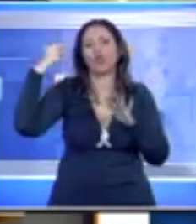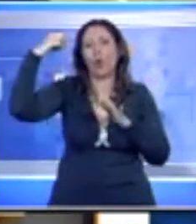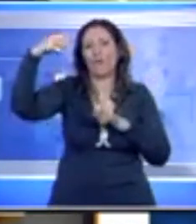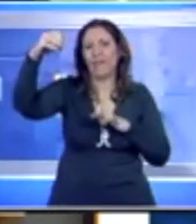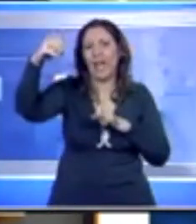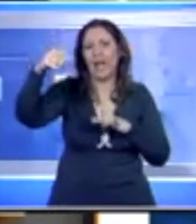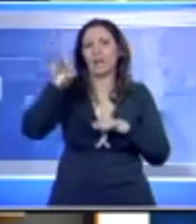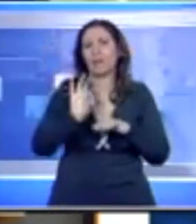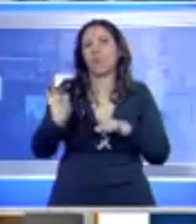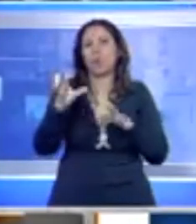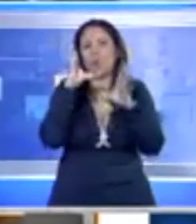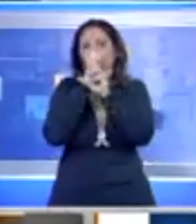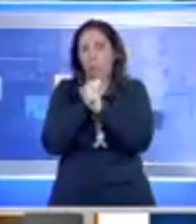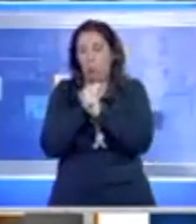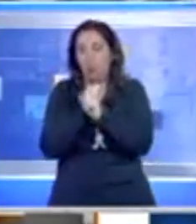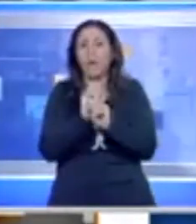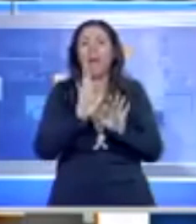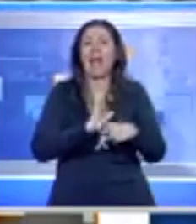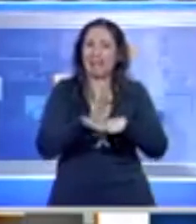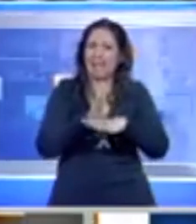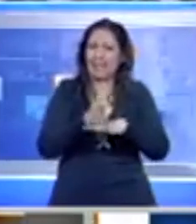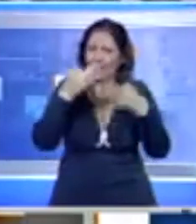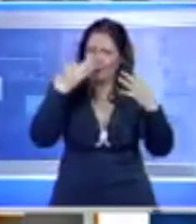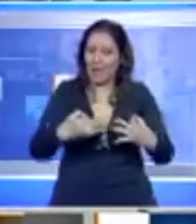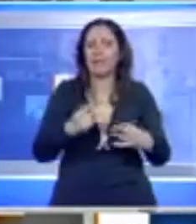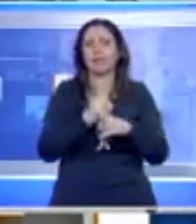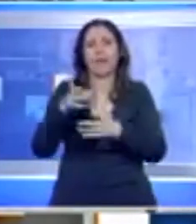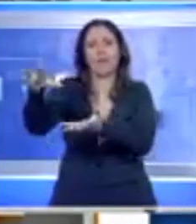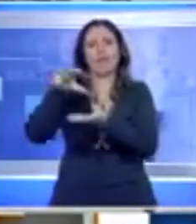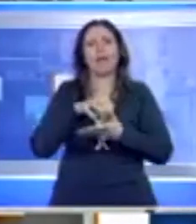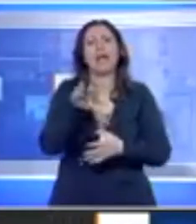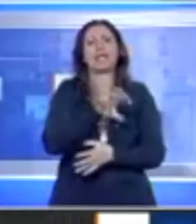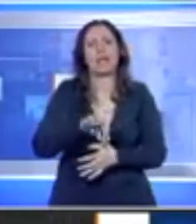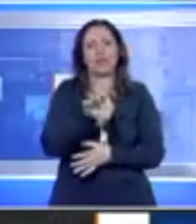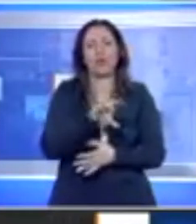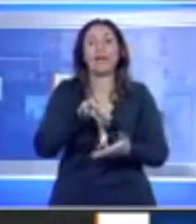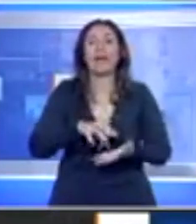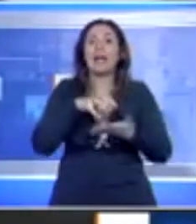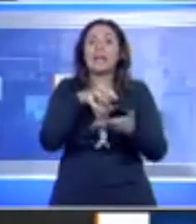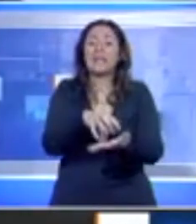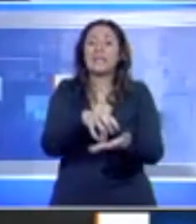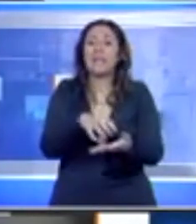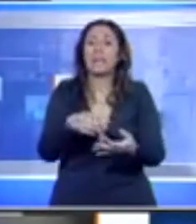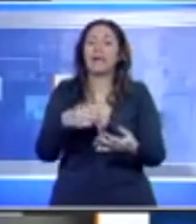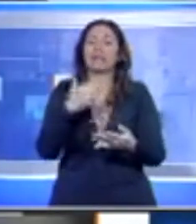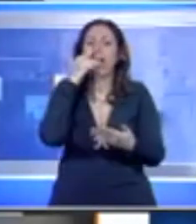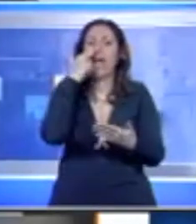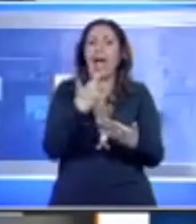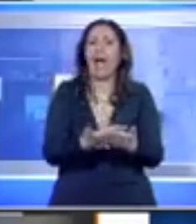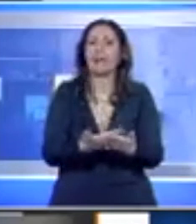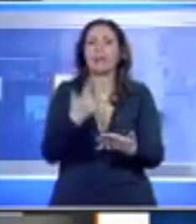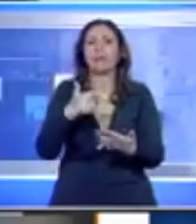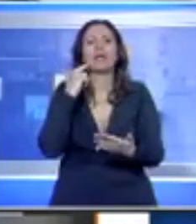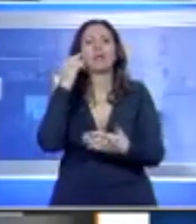ma gli interventi definitivi saranno finanziati dalla regione con degli stanziamenti ad hoc per poter migliorare